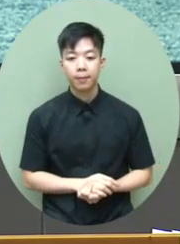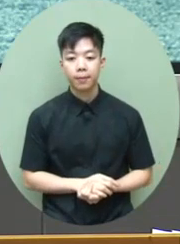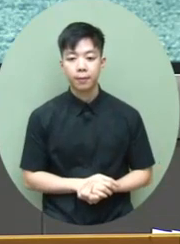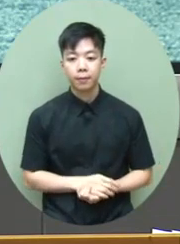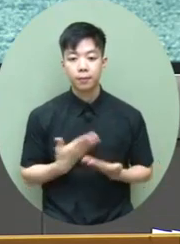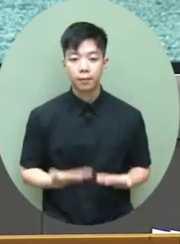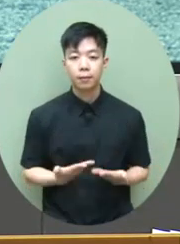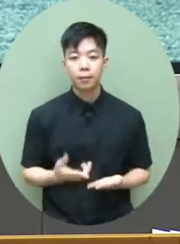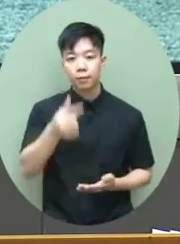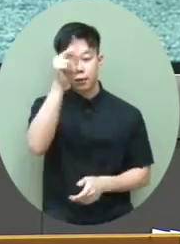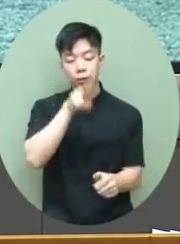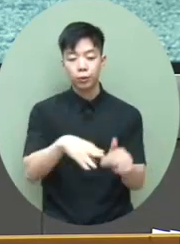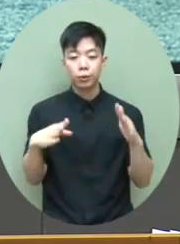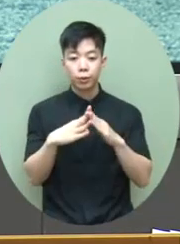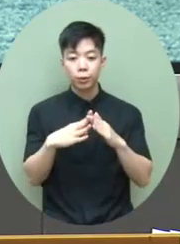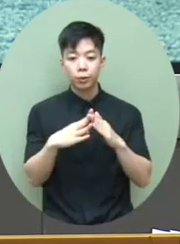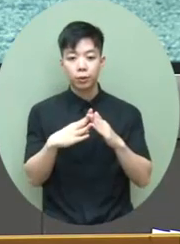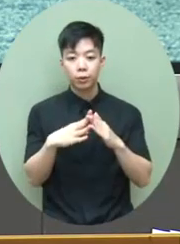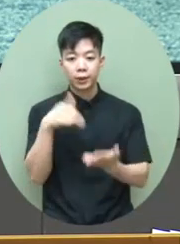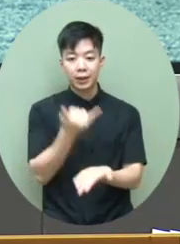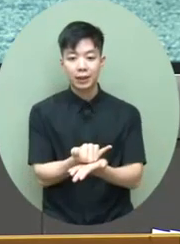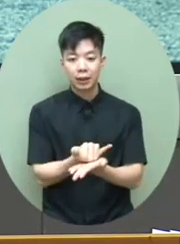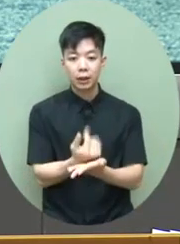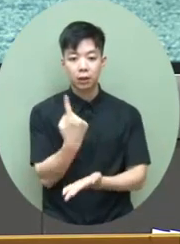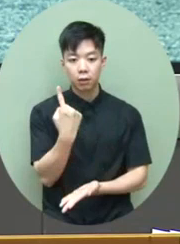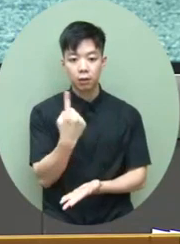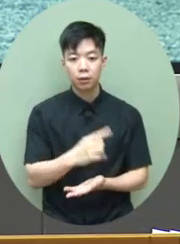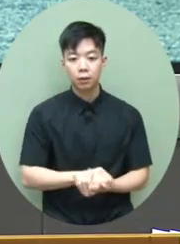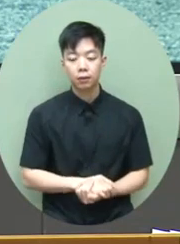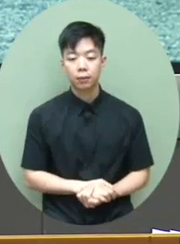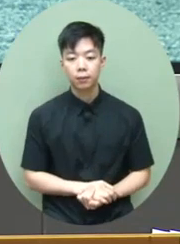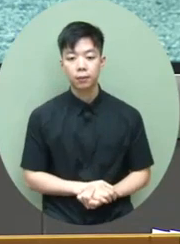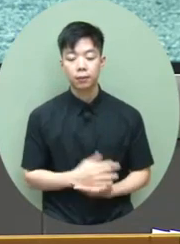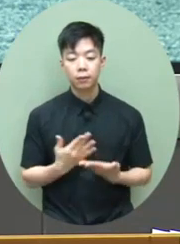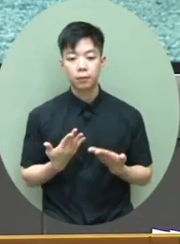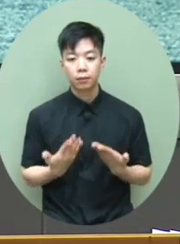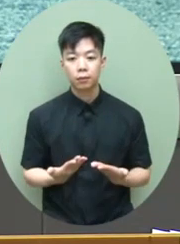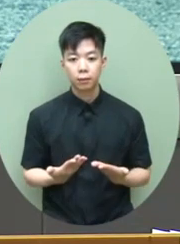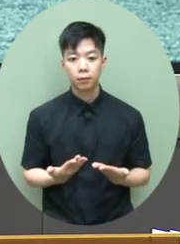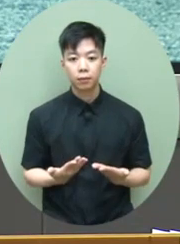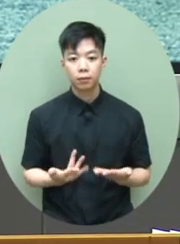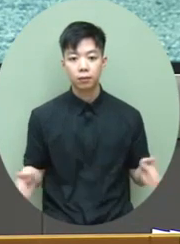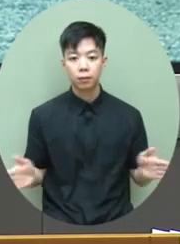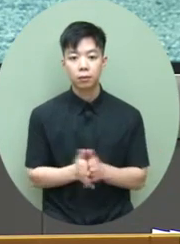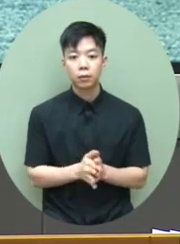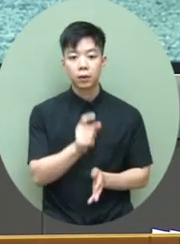咁今日醫管局就呈報多1宗嘅死亡個案啦。咁而家醫管局呈報嘅個案總